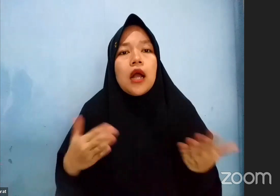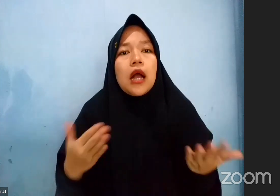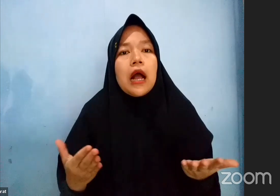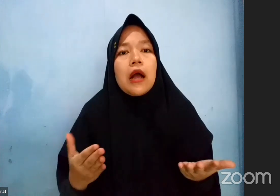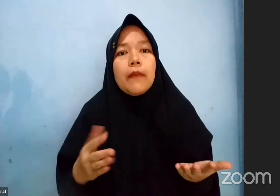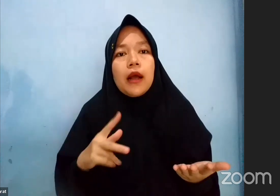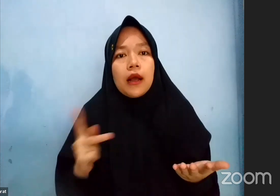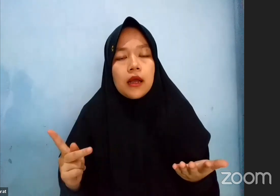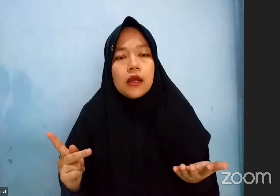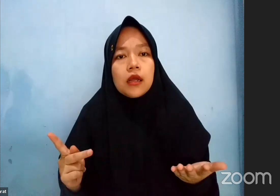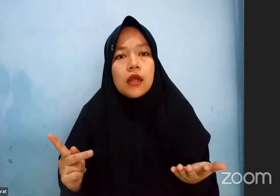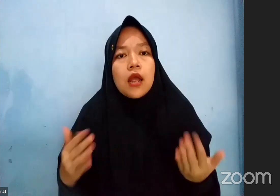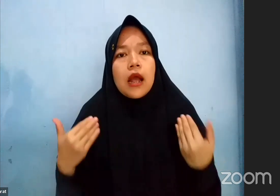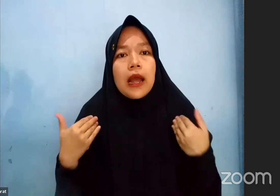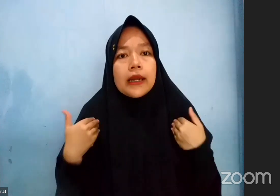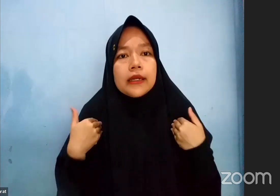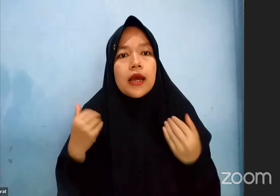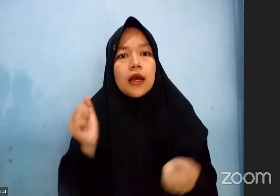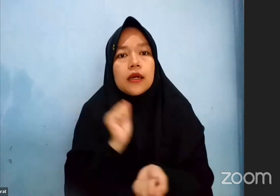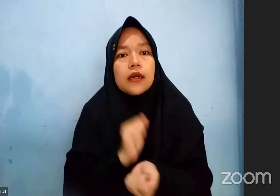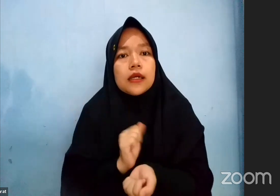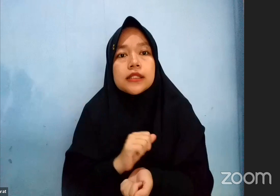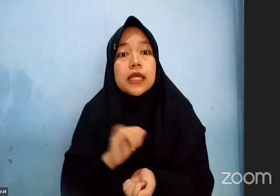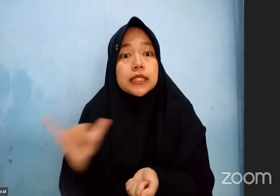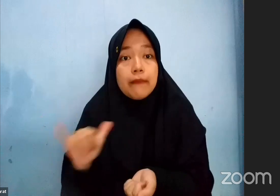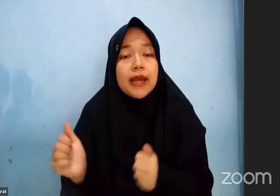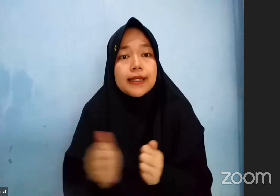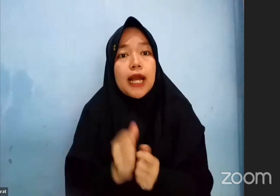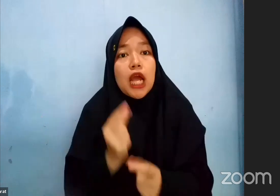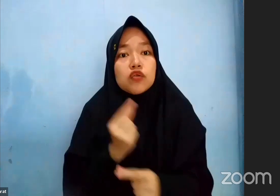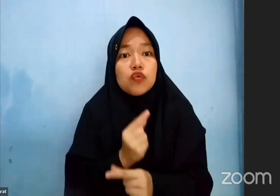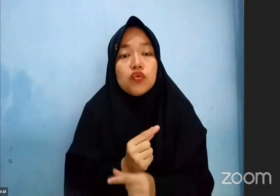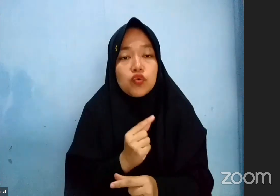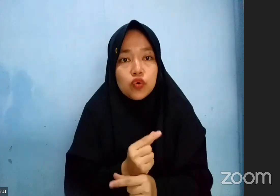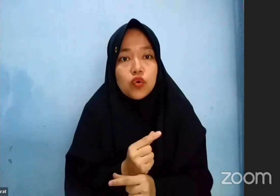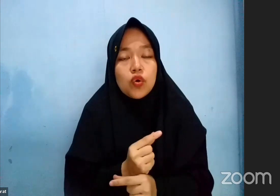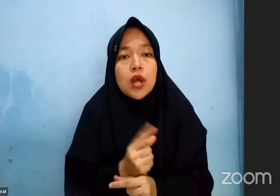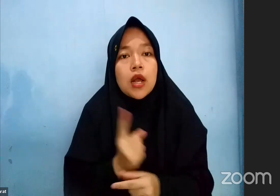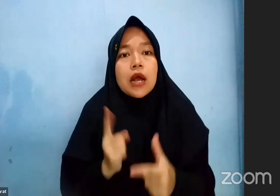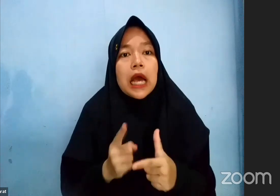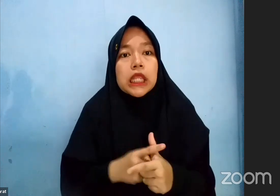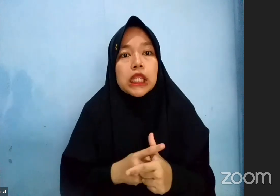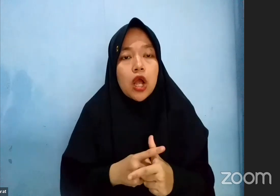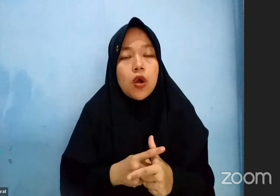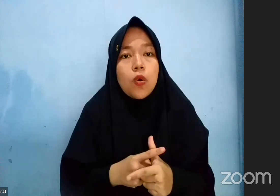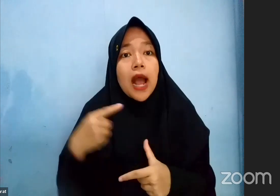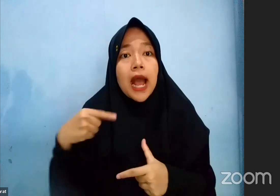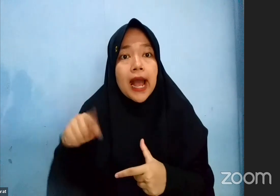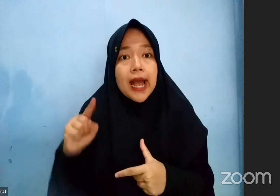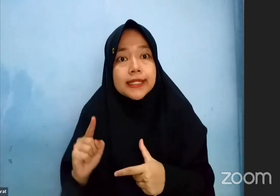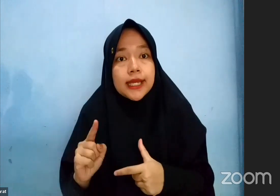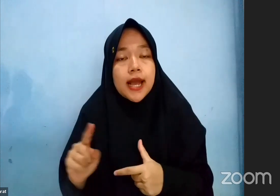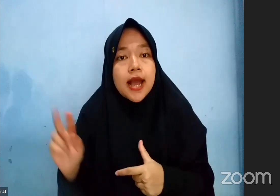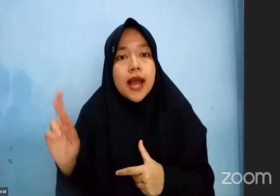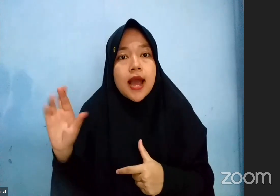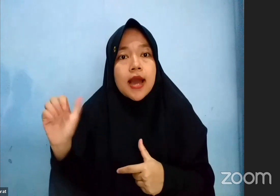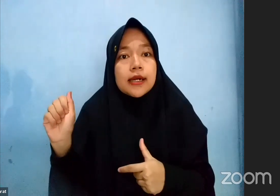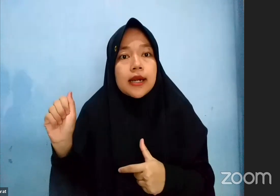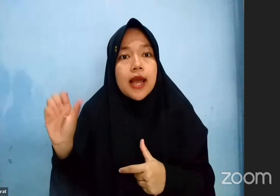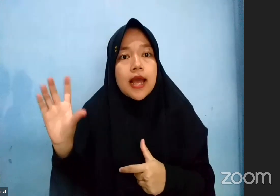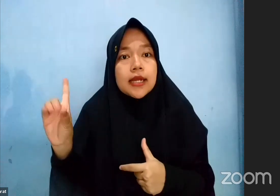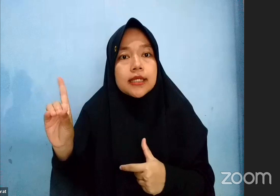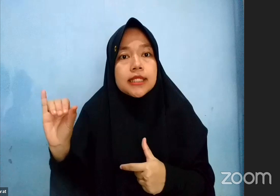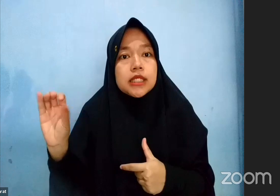diawal tadi saya belum ini karena saya berfikir ini banyak yang harus saya bagi jadi saya tidak lengkap menceritakan ya